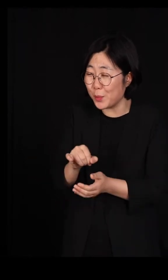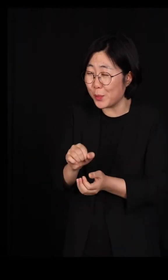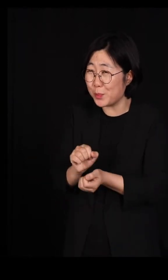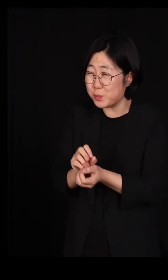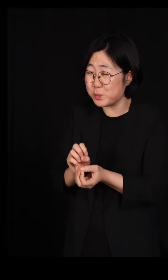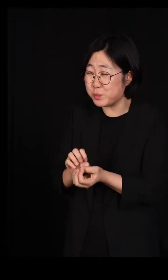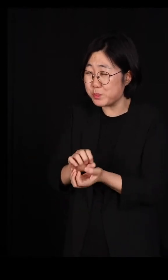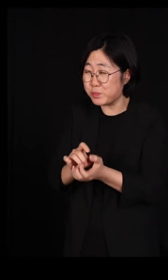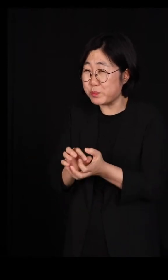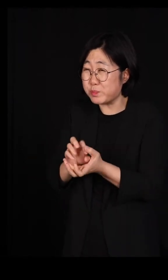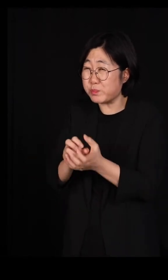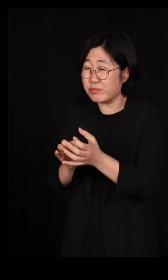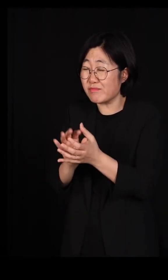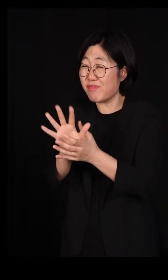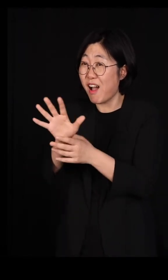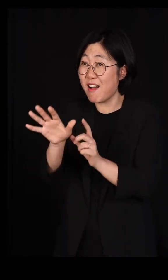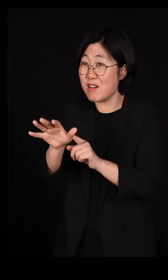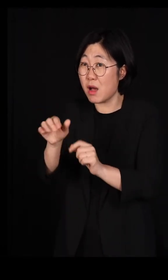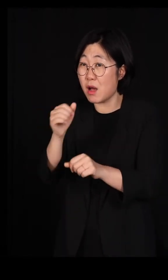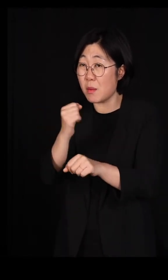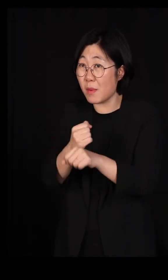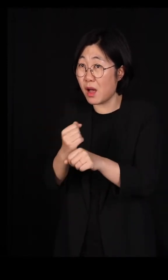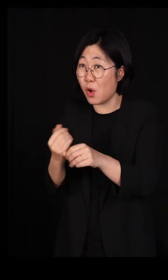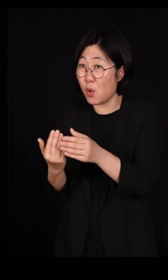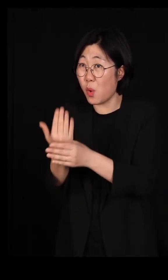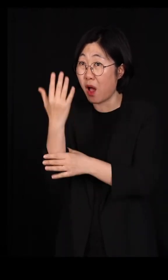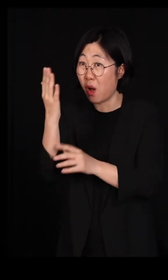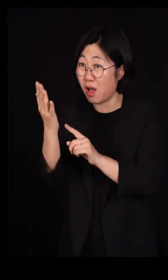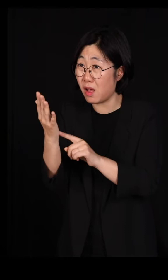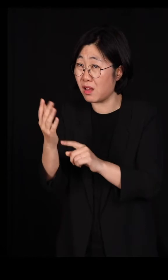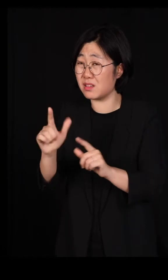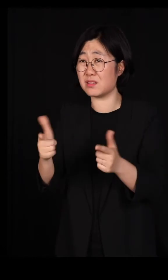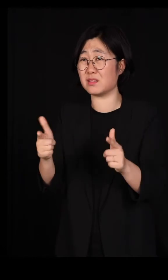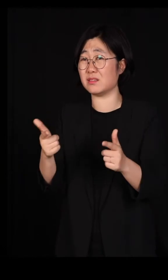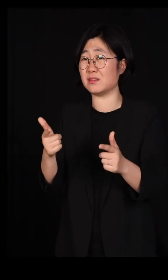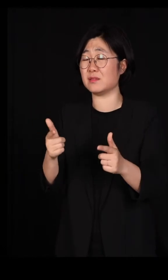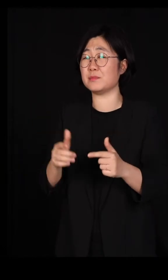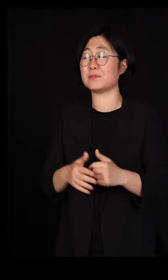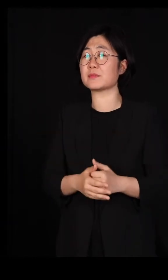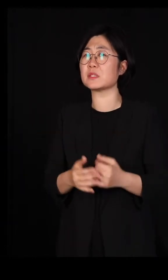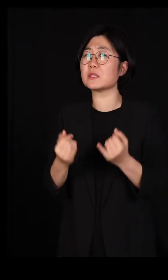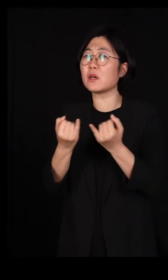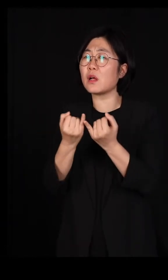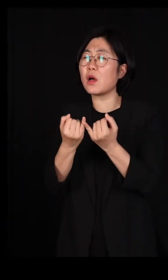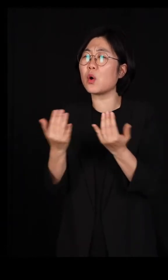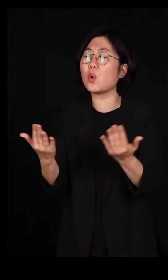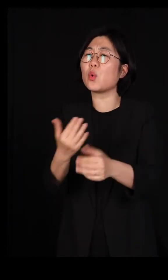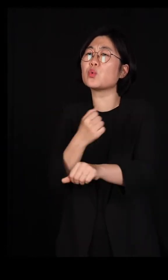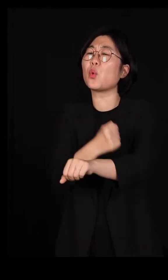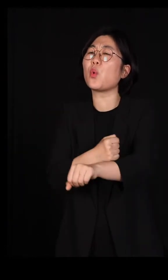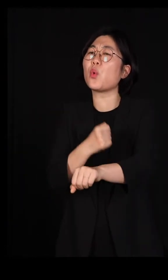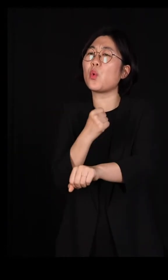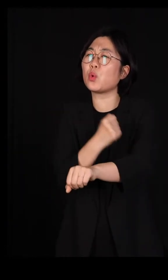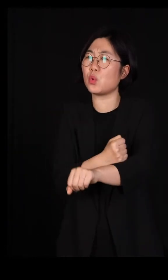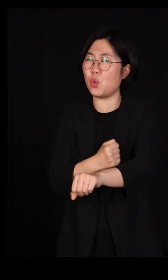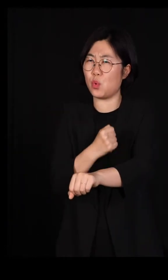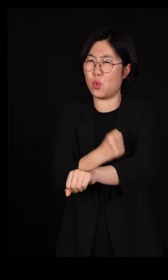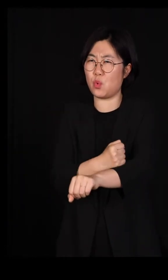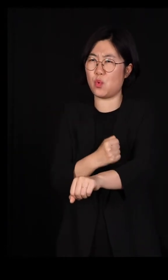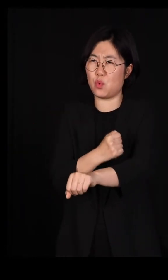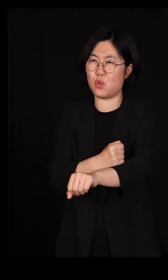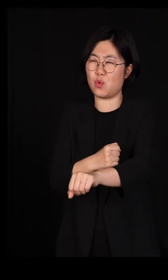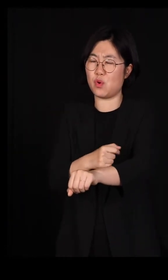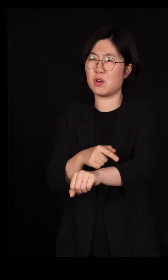여기 미생물이 살아 가지고 막 주물럭주물럭하면 막 다 발효가 되고 이런 거 아니잖아요. 그런 게 아니에요. 그러니까 다 여성이